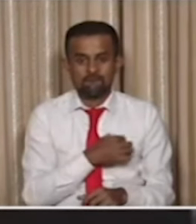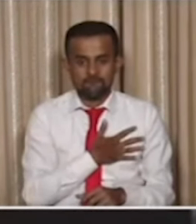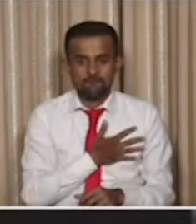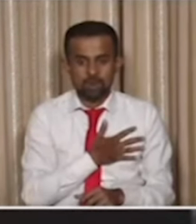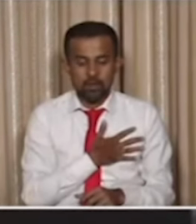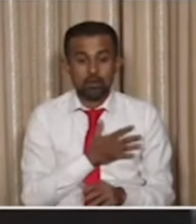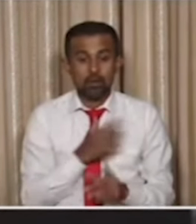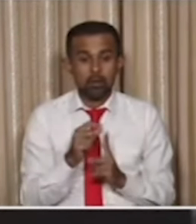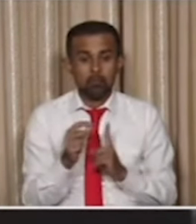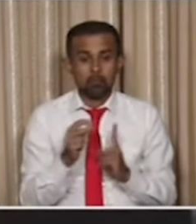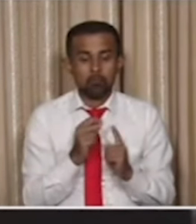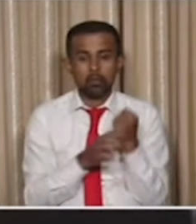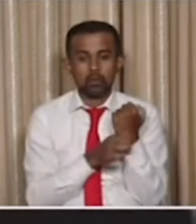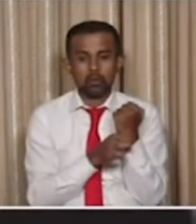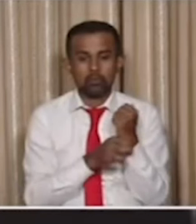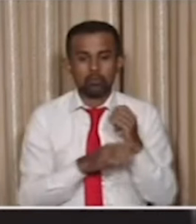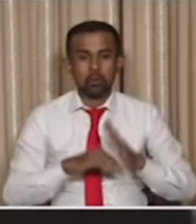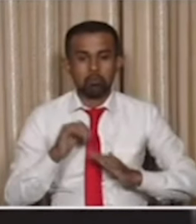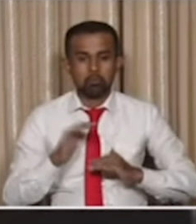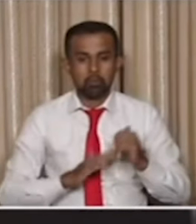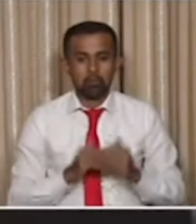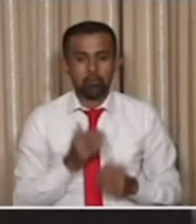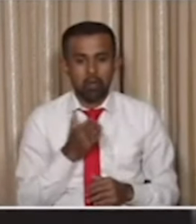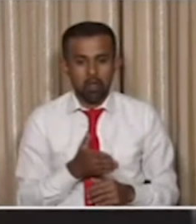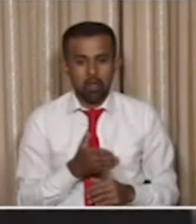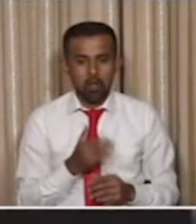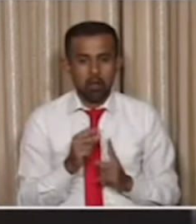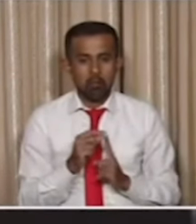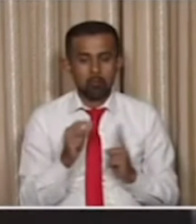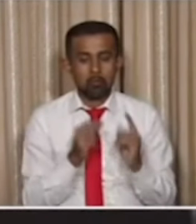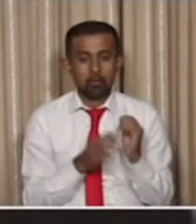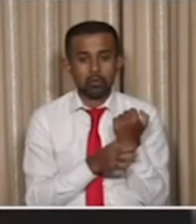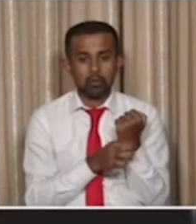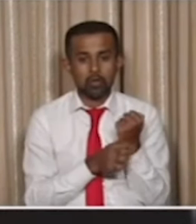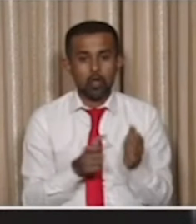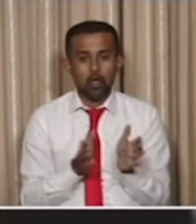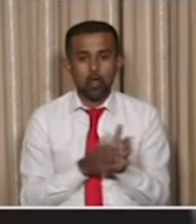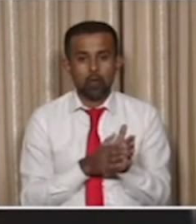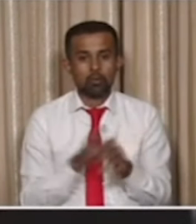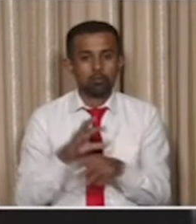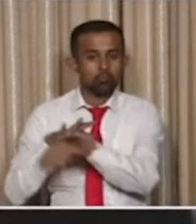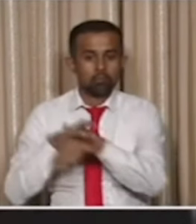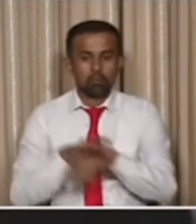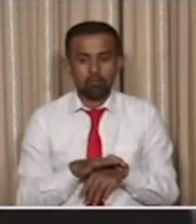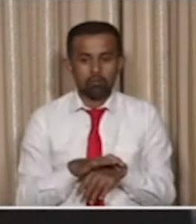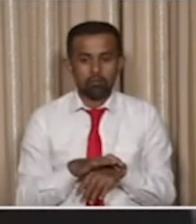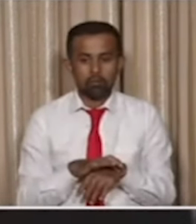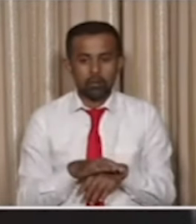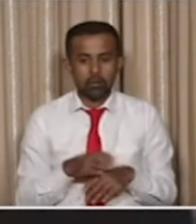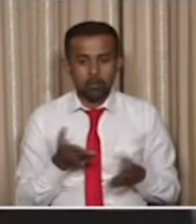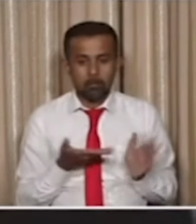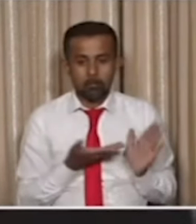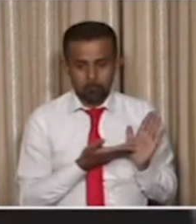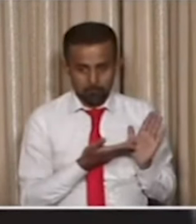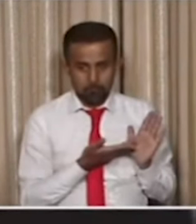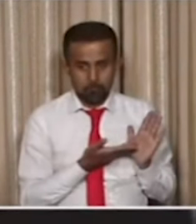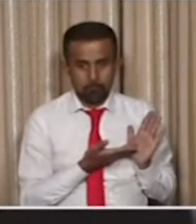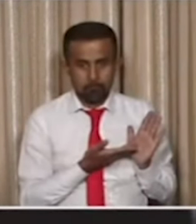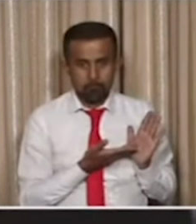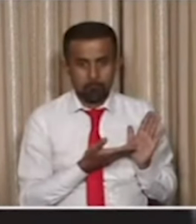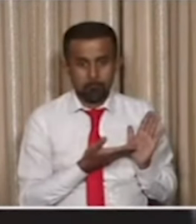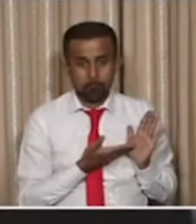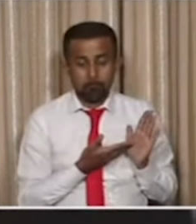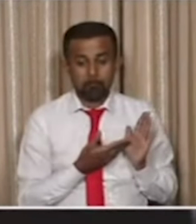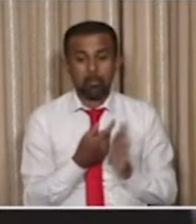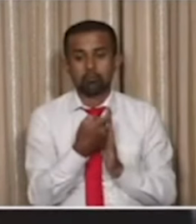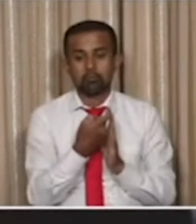මේ පාර්ලිමේන්තු වරප්‍රසාද පාවිච්චි කරනවා. පාර්ලිමේන්තු වරප්‍රසාද කමිටුව ඉදිරියට ගේනවා. මේ තියෙන පාර්ලිමේන්තු බලතහ